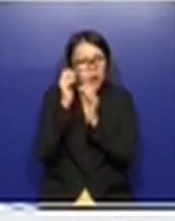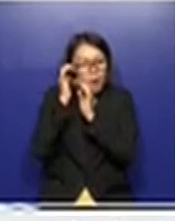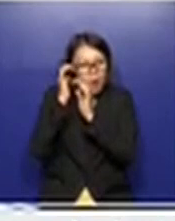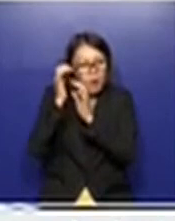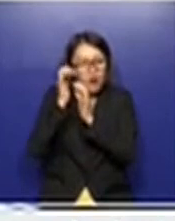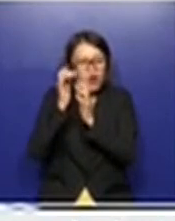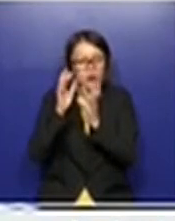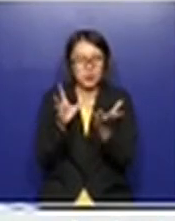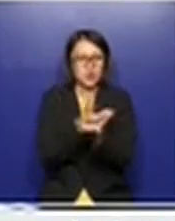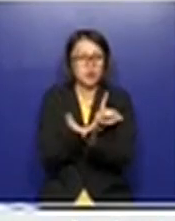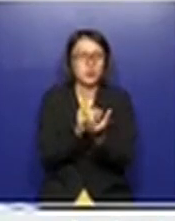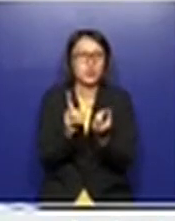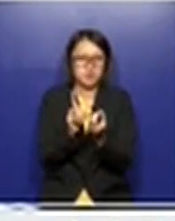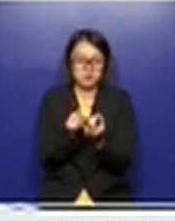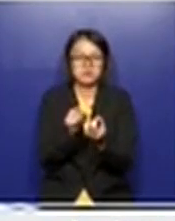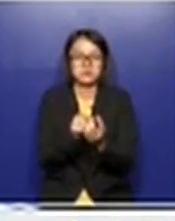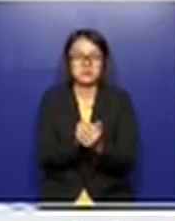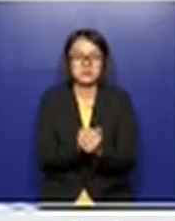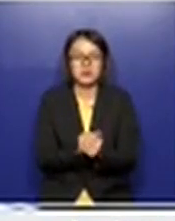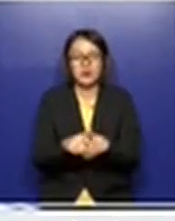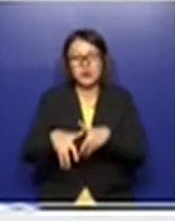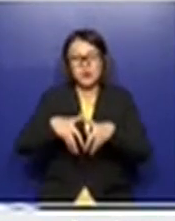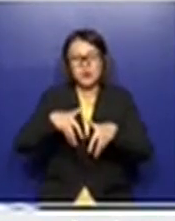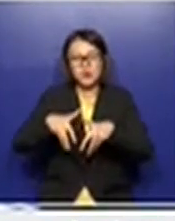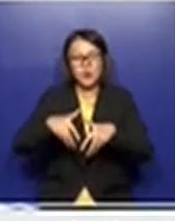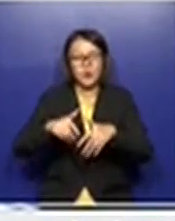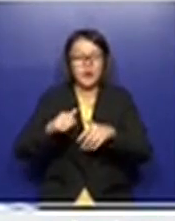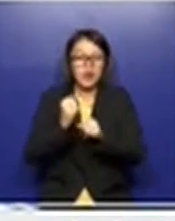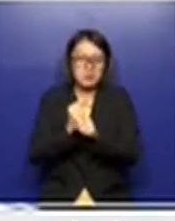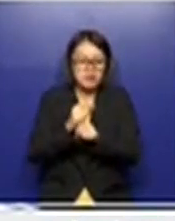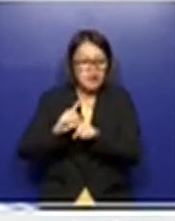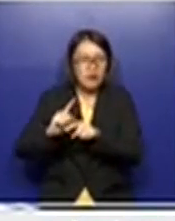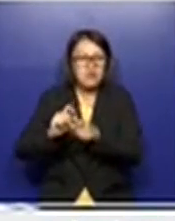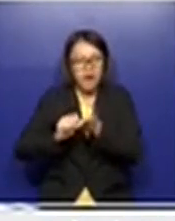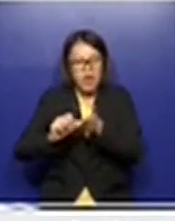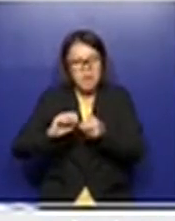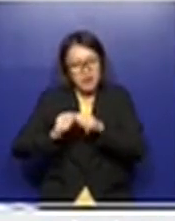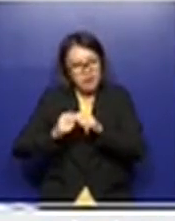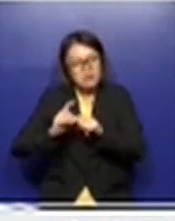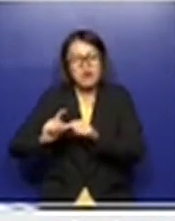พี่น้องประชาชนและเป็นความหวังของประเทศชาติเช่นนี้ต่อไปครับกราบขอบคุณท่านประธานครับ